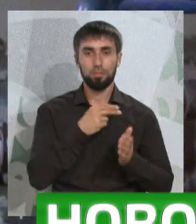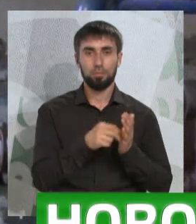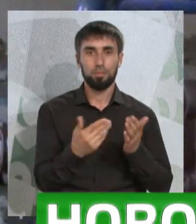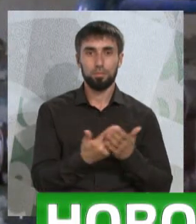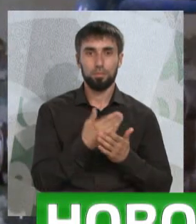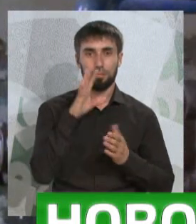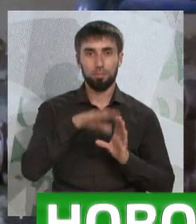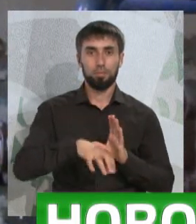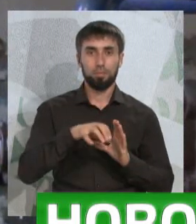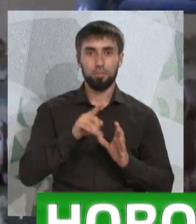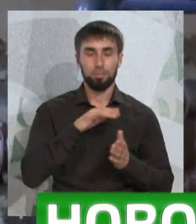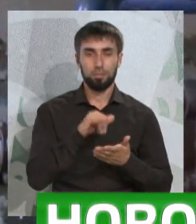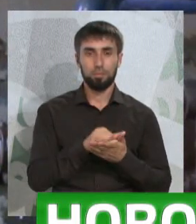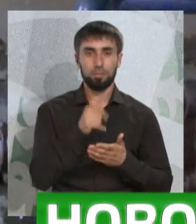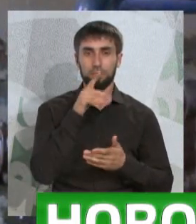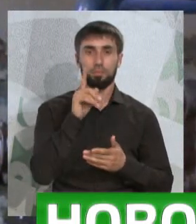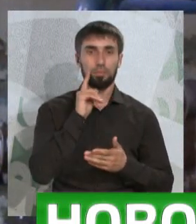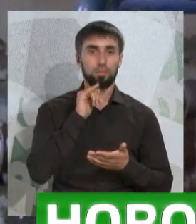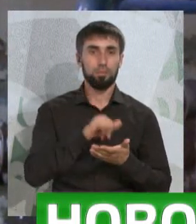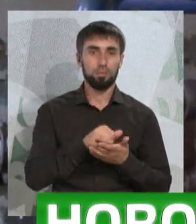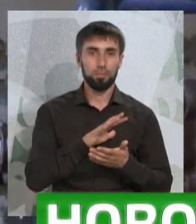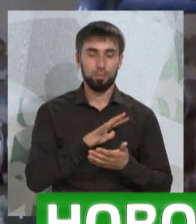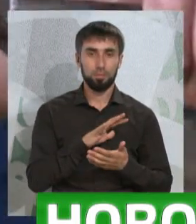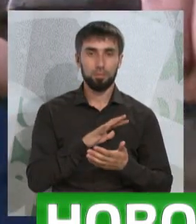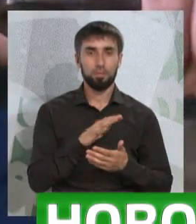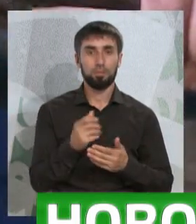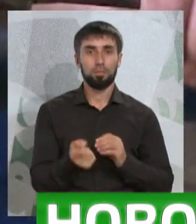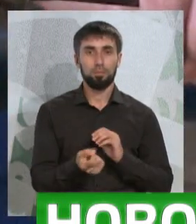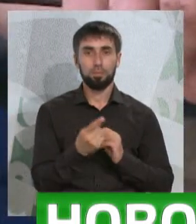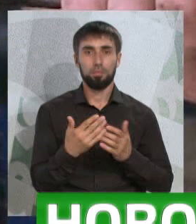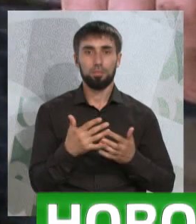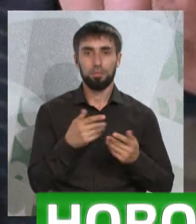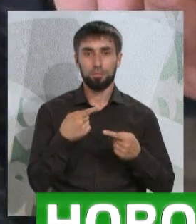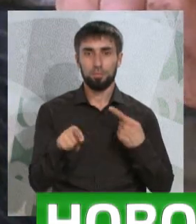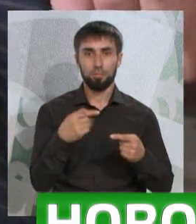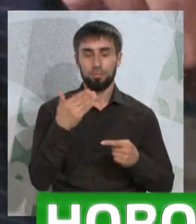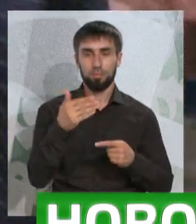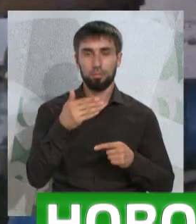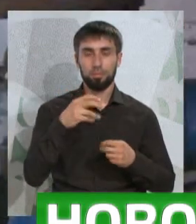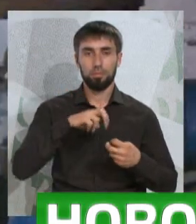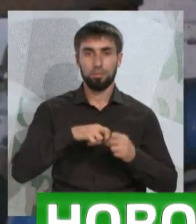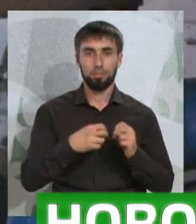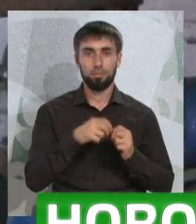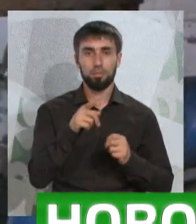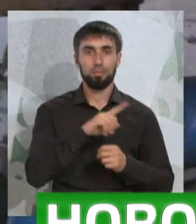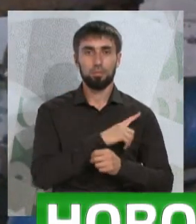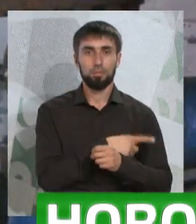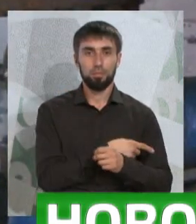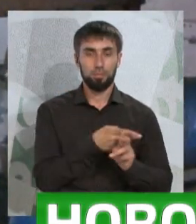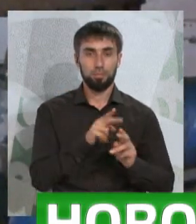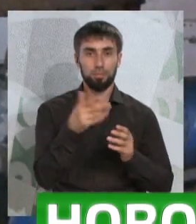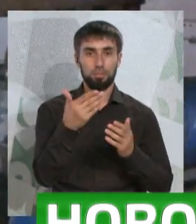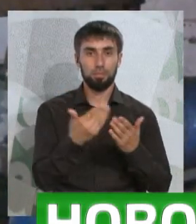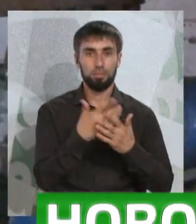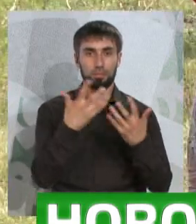погружные насосы. Пока их устанавливали и осваивали, появились другие препятствия. Мощность нового оборудования не выдерживают